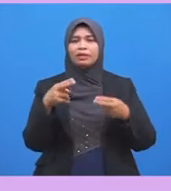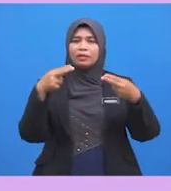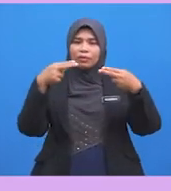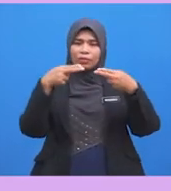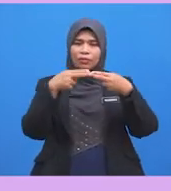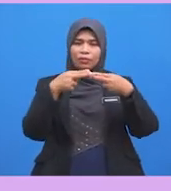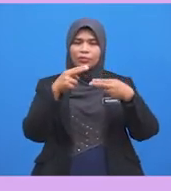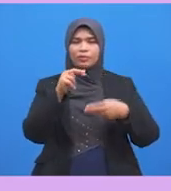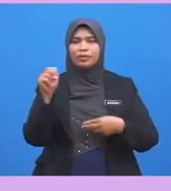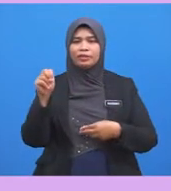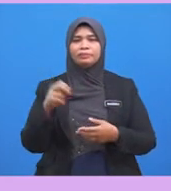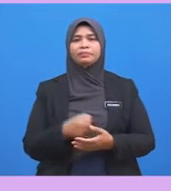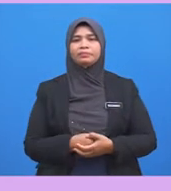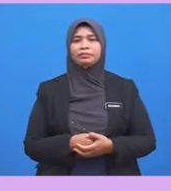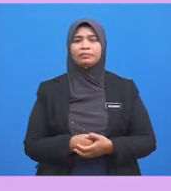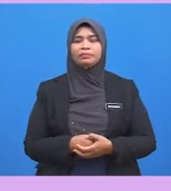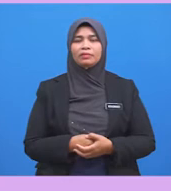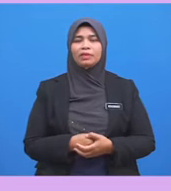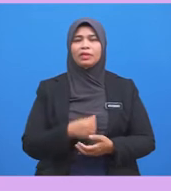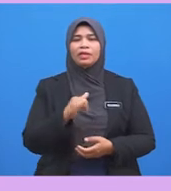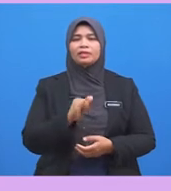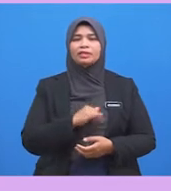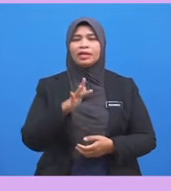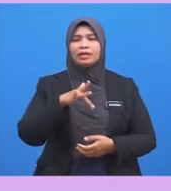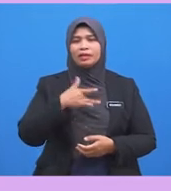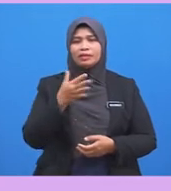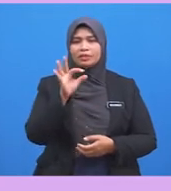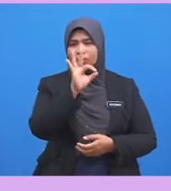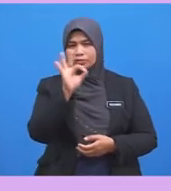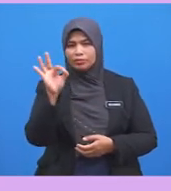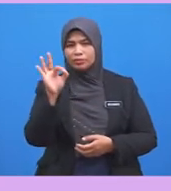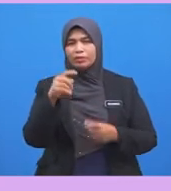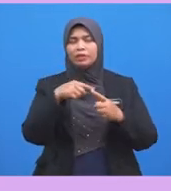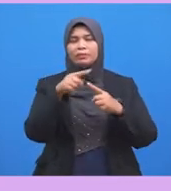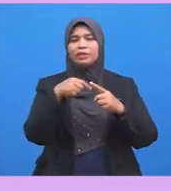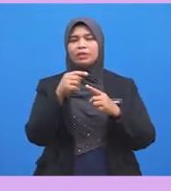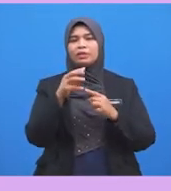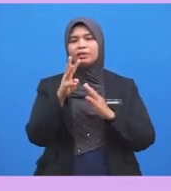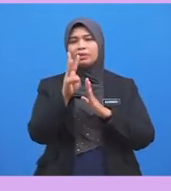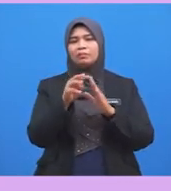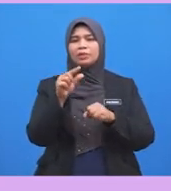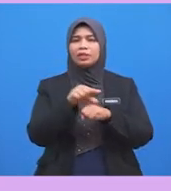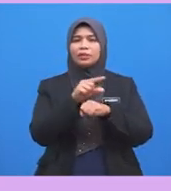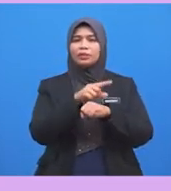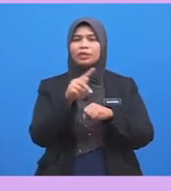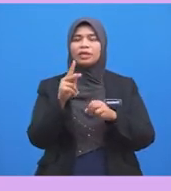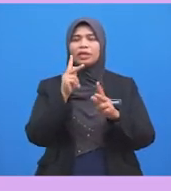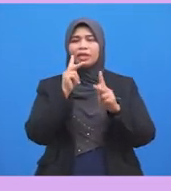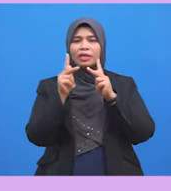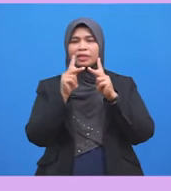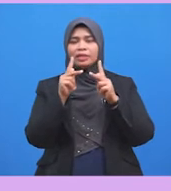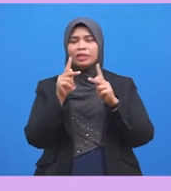Soalan keempat. Saya berasa ruang kosong apabila